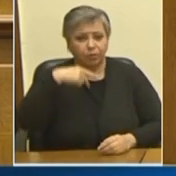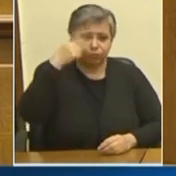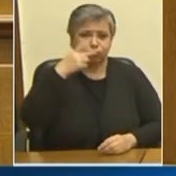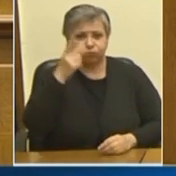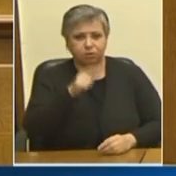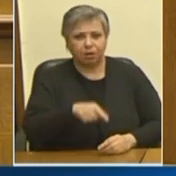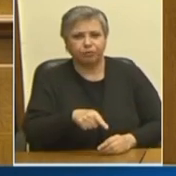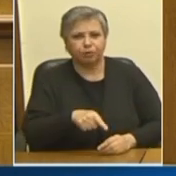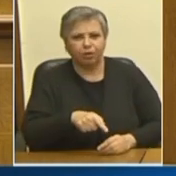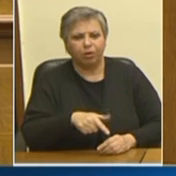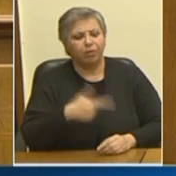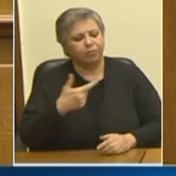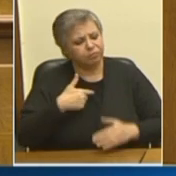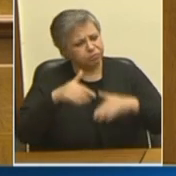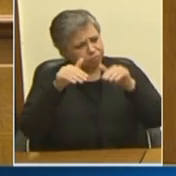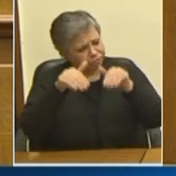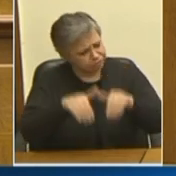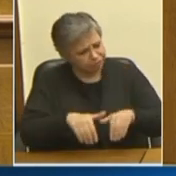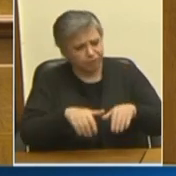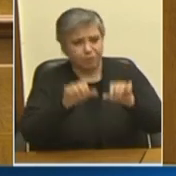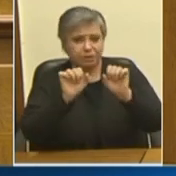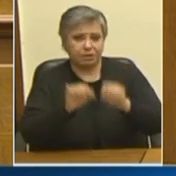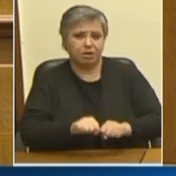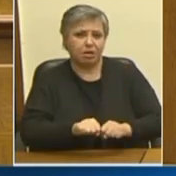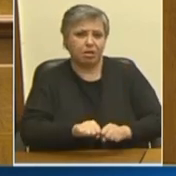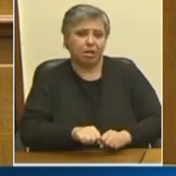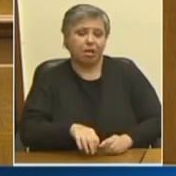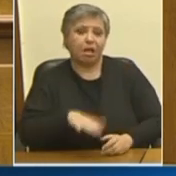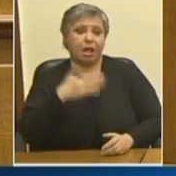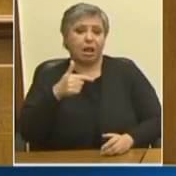Τον σεβόμεθα τον Αρχιεπίσκοπο. Αλλά δεν είναι